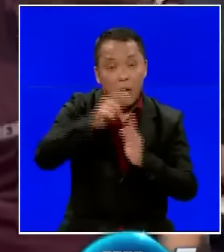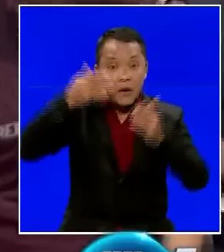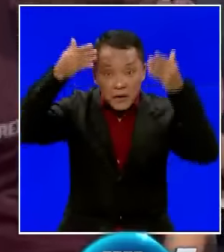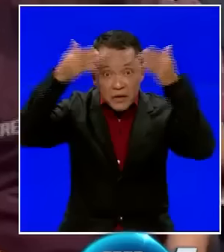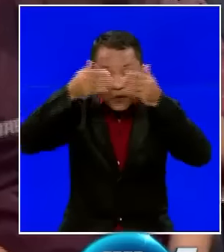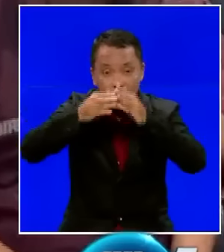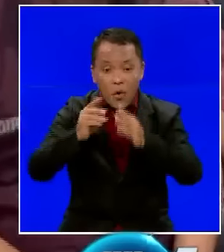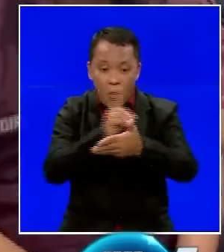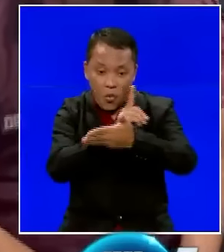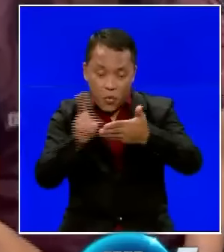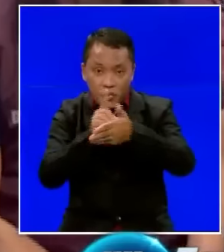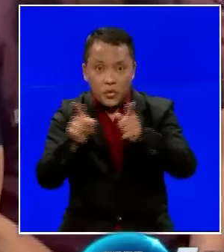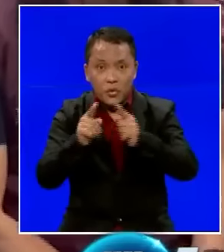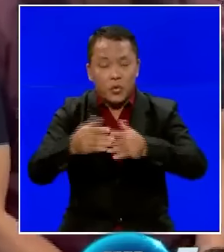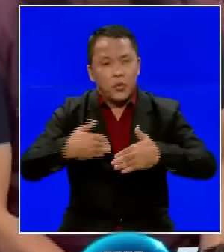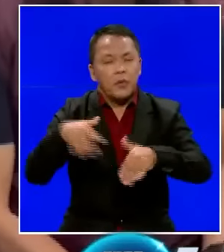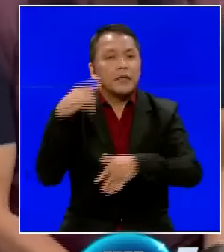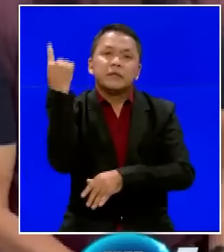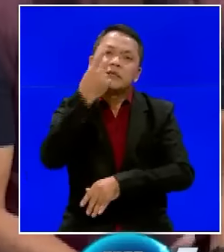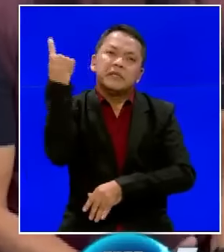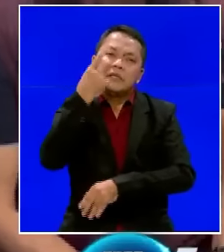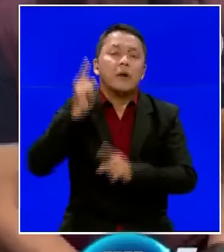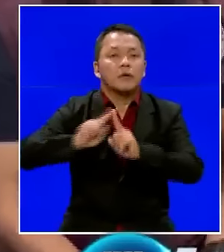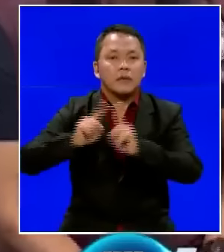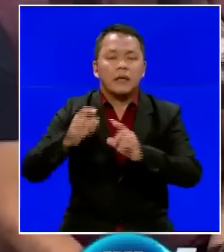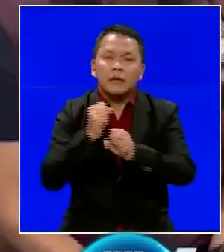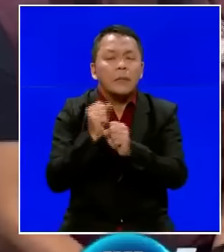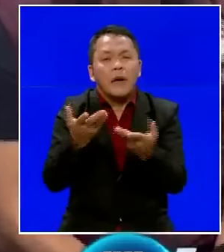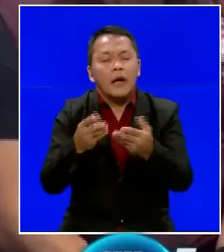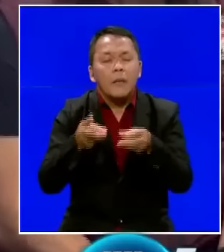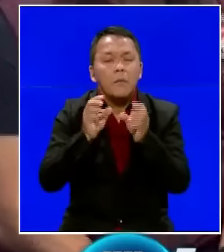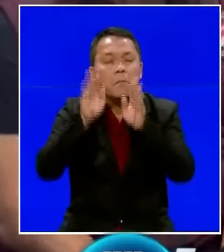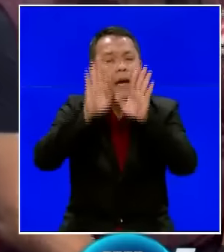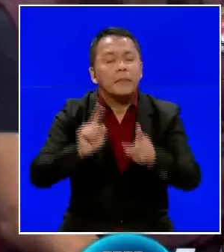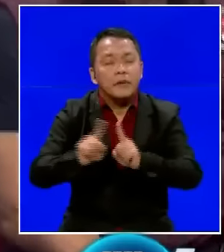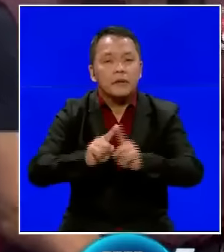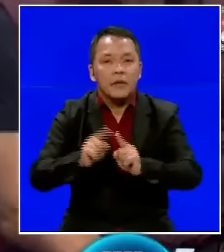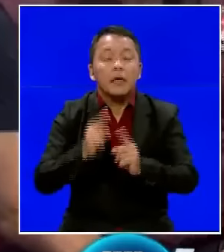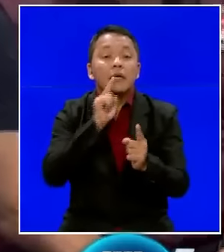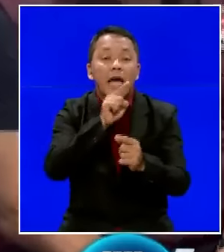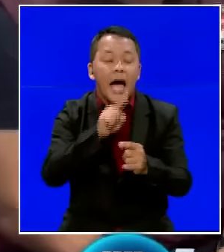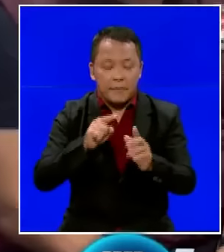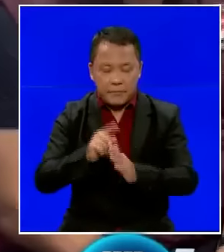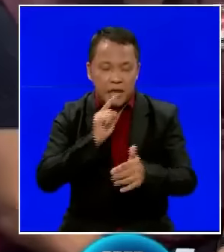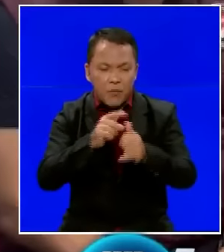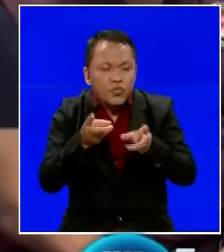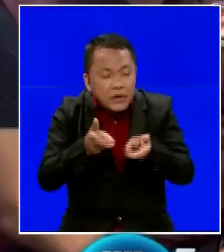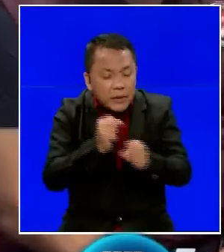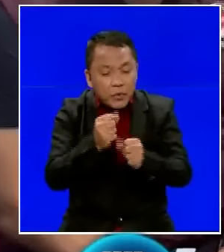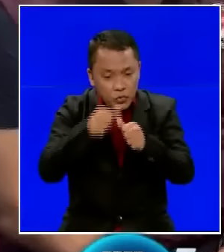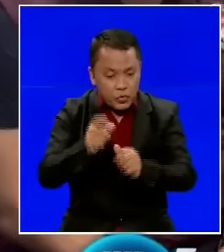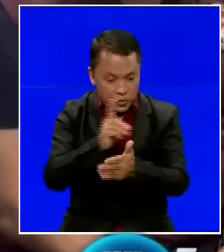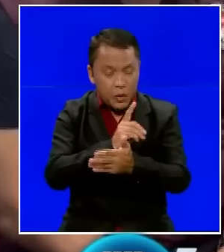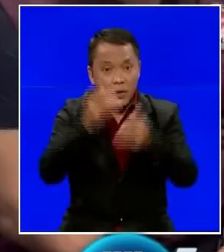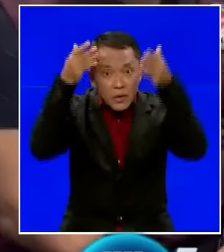มีคอนโดอยู่มีชีวิตบอกว่าเที่ยวบ่อยด้วยทำยังไงแบบไหนเนี่ยนะครับก็มีการไปถามแป้งนาโนดว่าทำยังไงไปอยู่อินโ